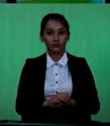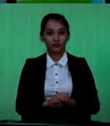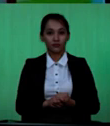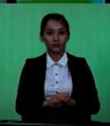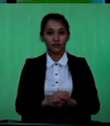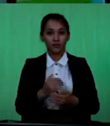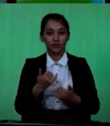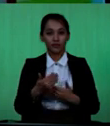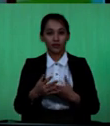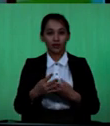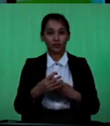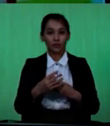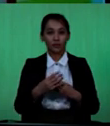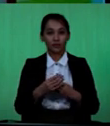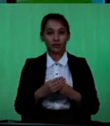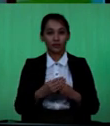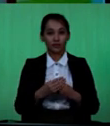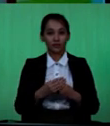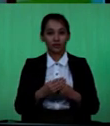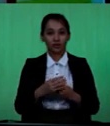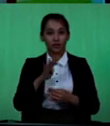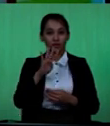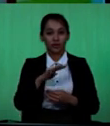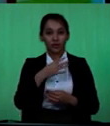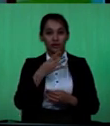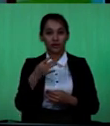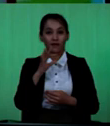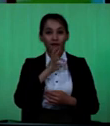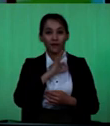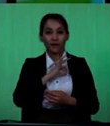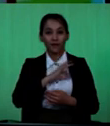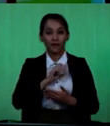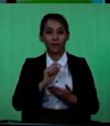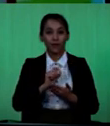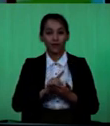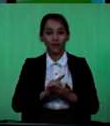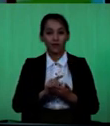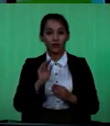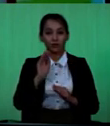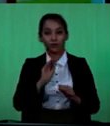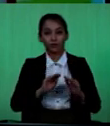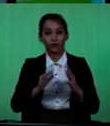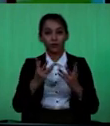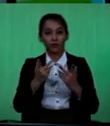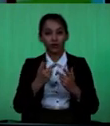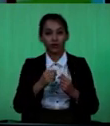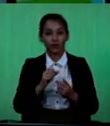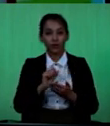Keling endi sizlar bilan jadval asosida masala tuzing va uni yeching